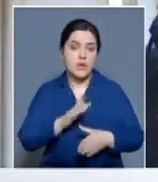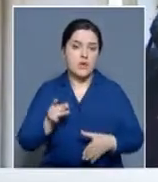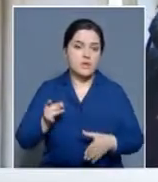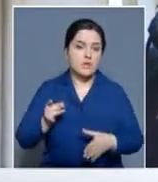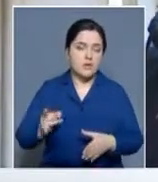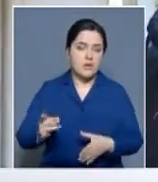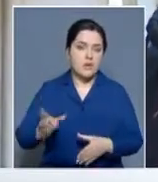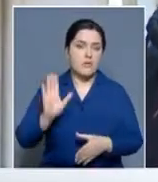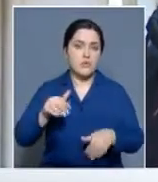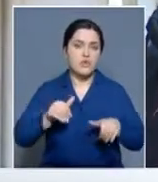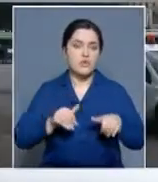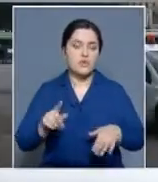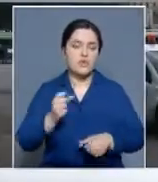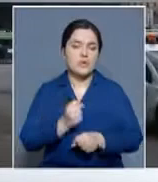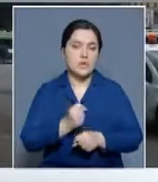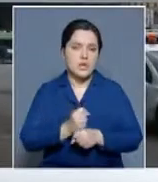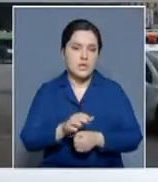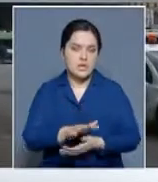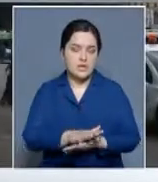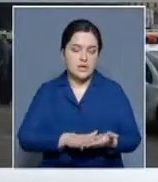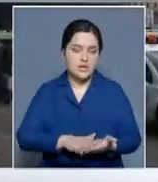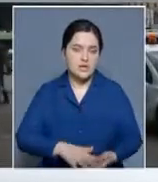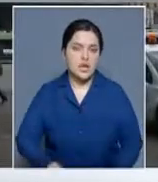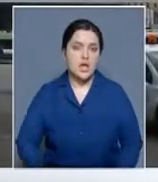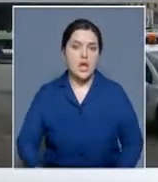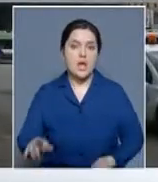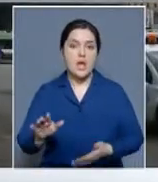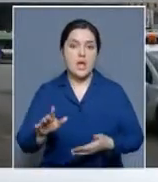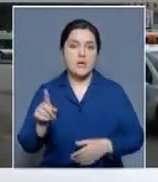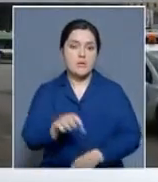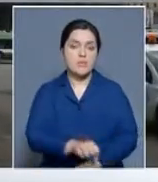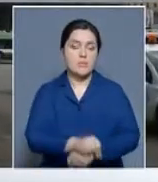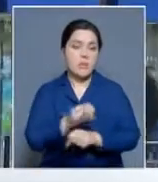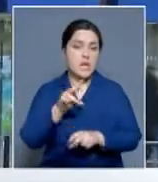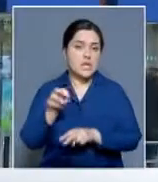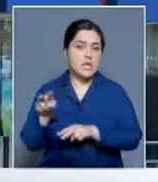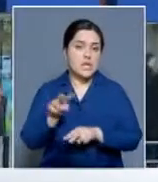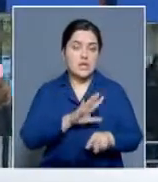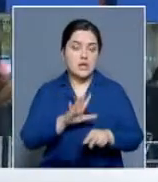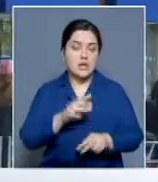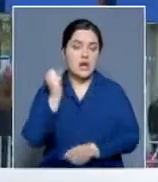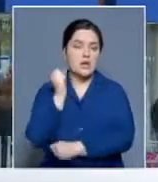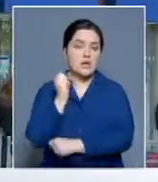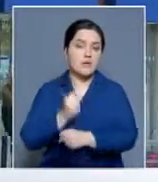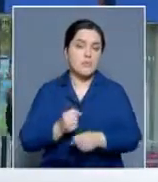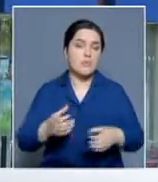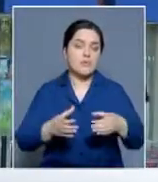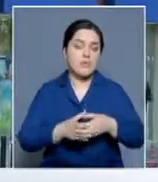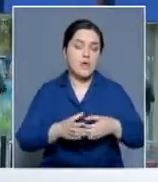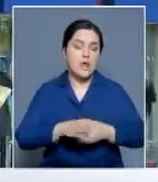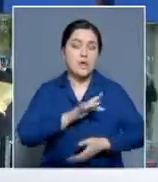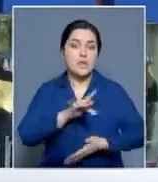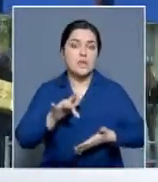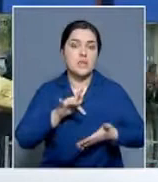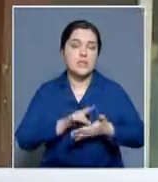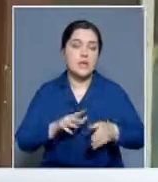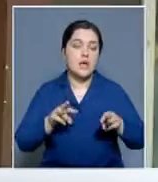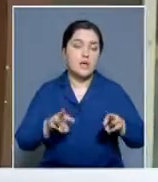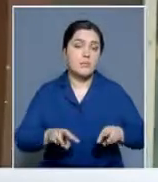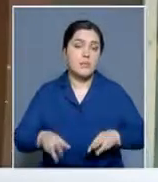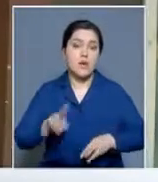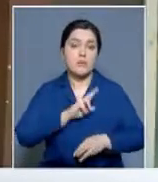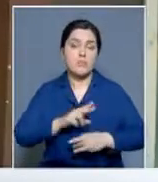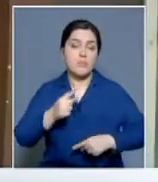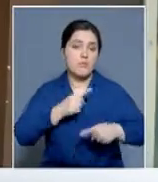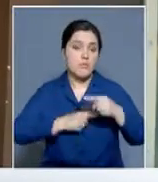принимать решение, что делать дальше. Никто этот протест больше не контролирует. Ни профсоюзы, ни городская администрация. Таксисты к работе